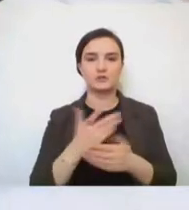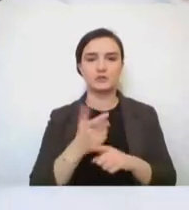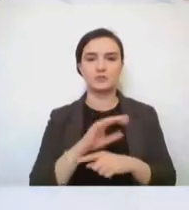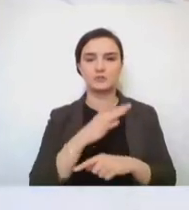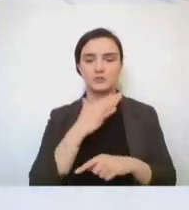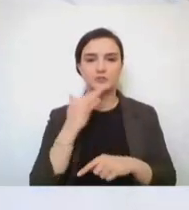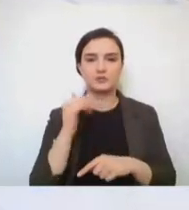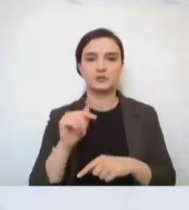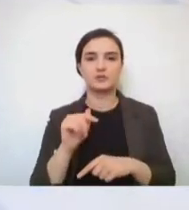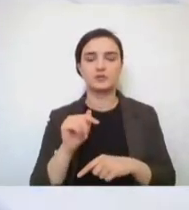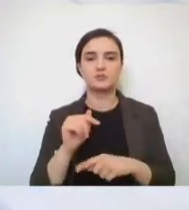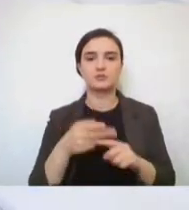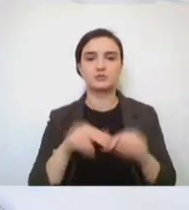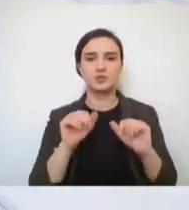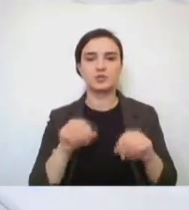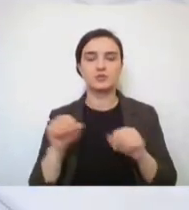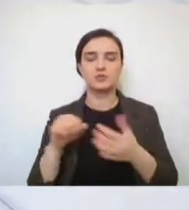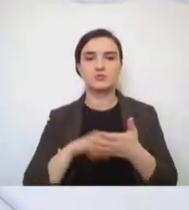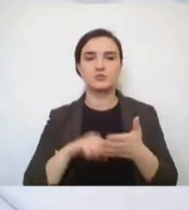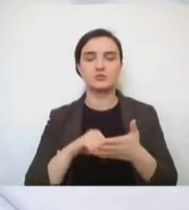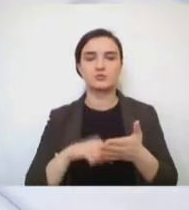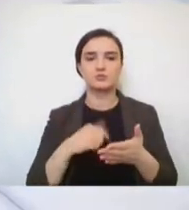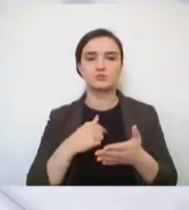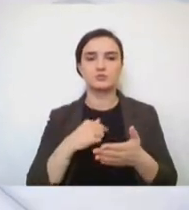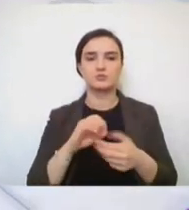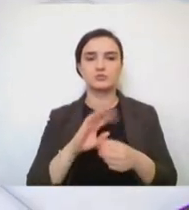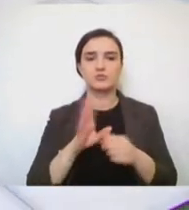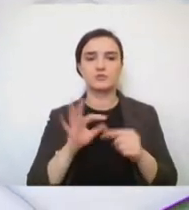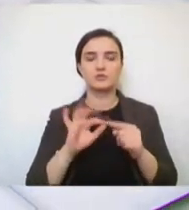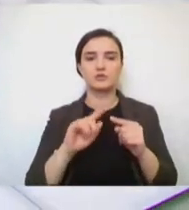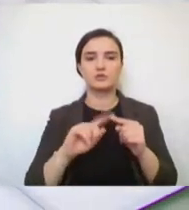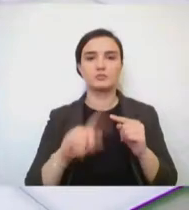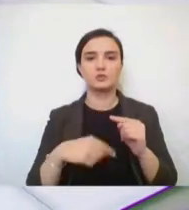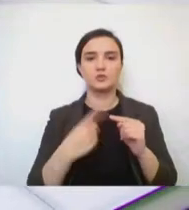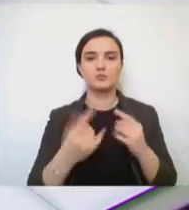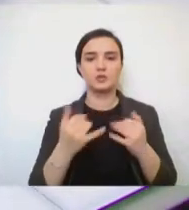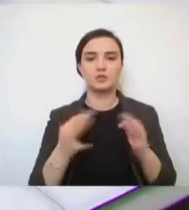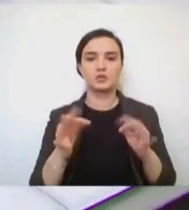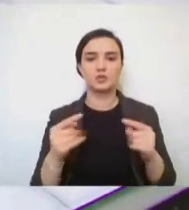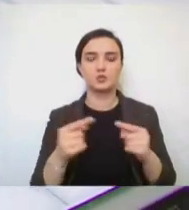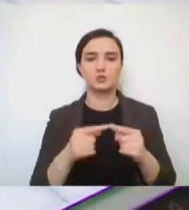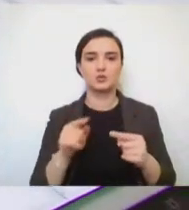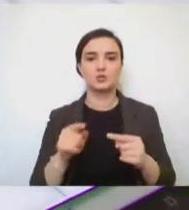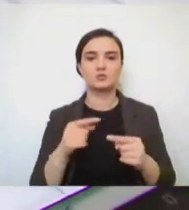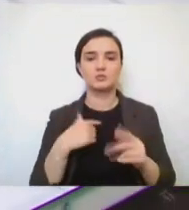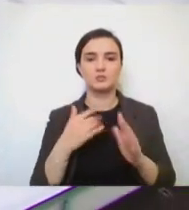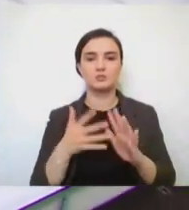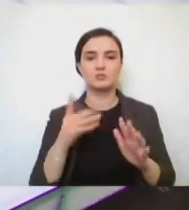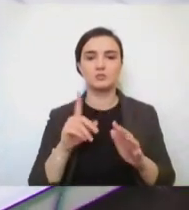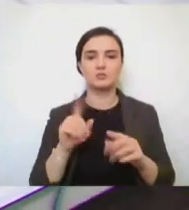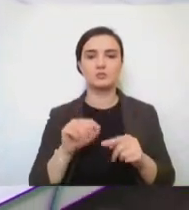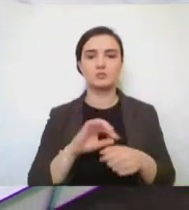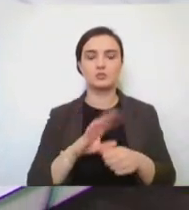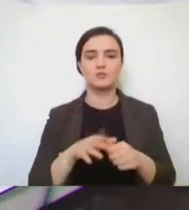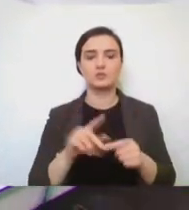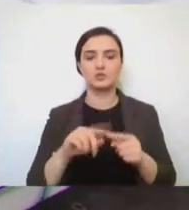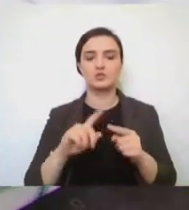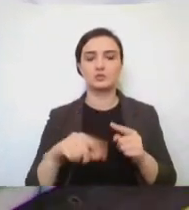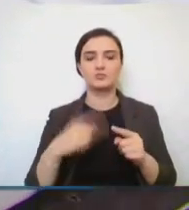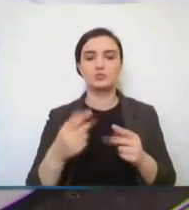შესაძლო მიზეზი. ჩვენ გუშინა პოსტკოვიდურიო, აი ახლა დააზუსტეს. მესმის, რომ პოსტკოვიდის შემდეგ არის,